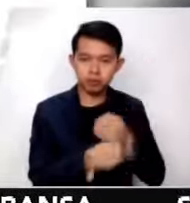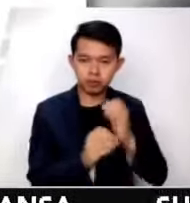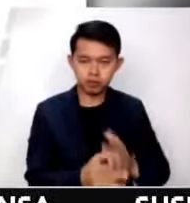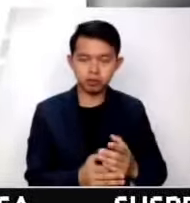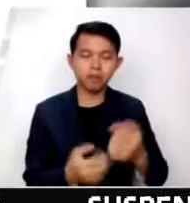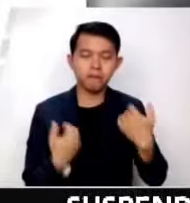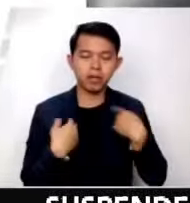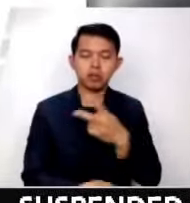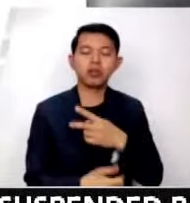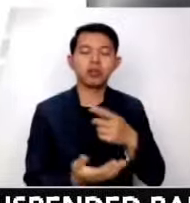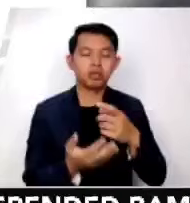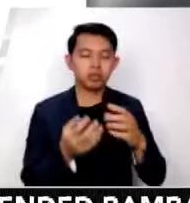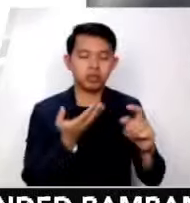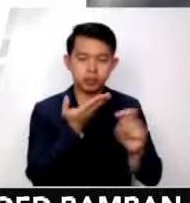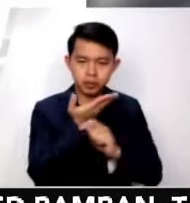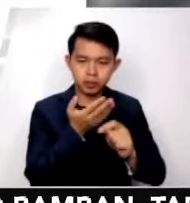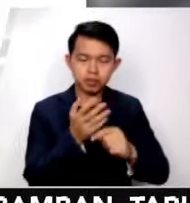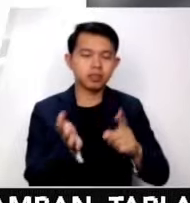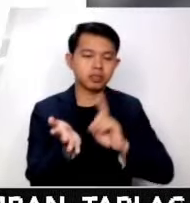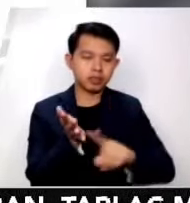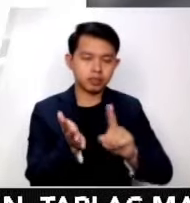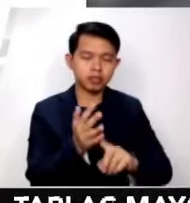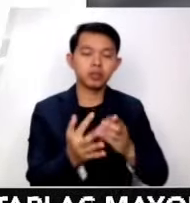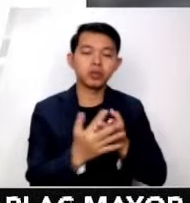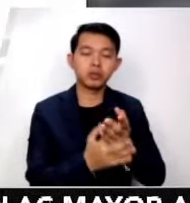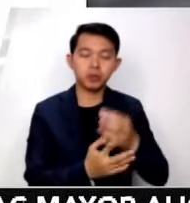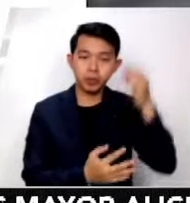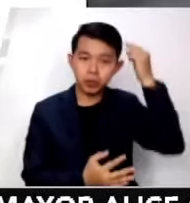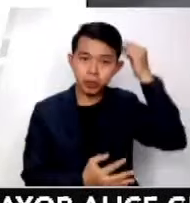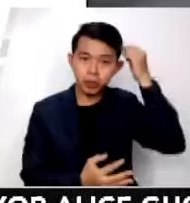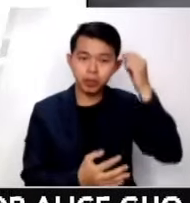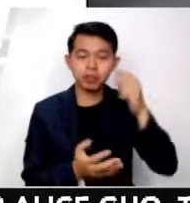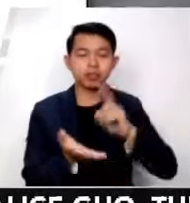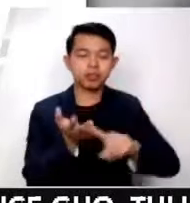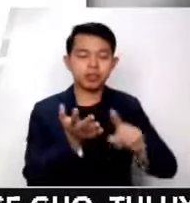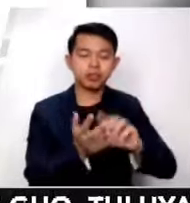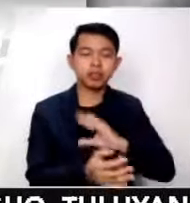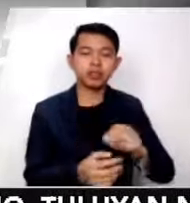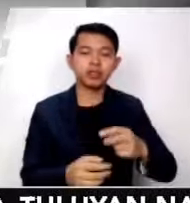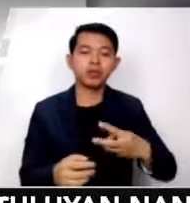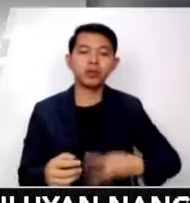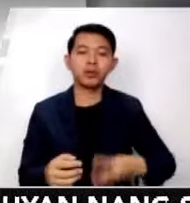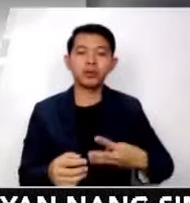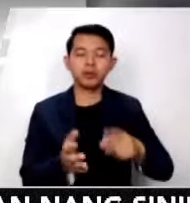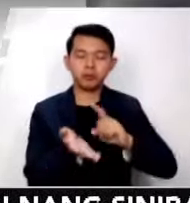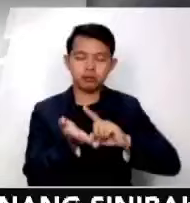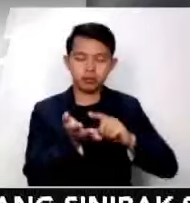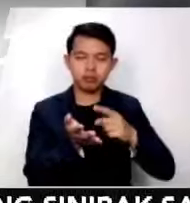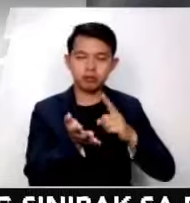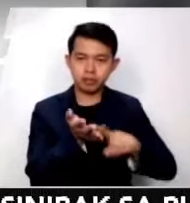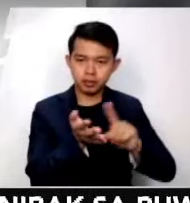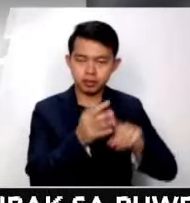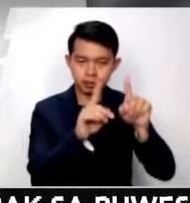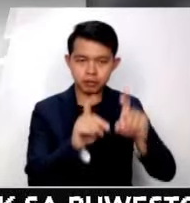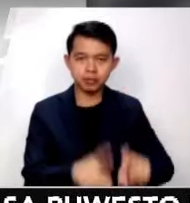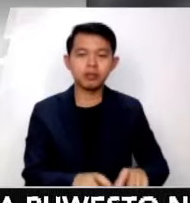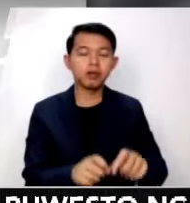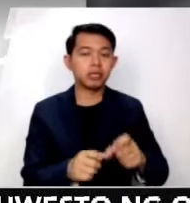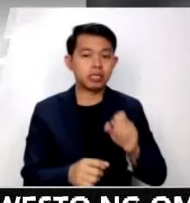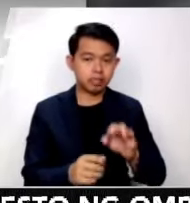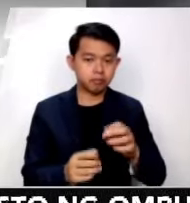sa pamamagitan ng hair follicle at urine test. Mahaharap sa kasong administratibo at pwedeng masuspindi o matanggal sa